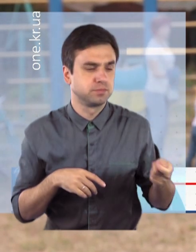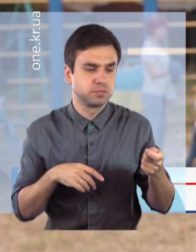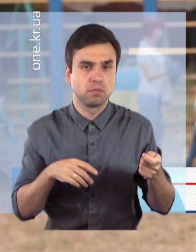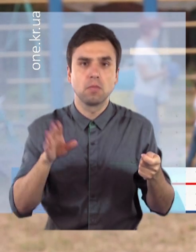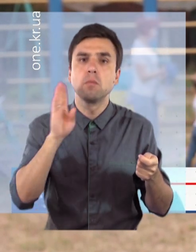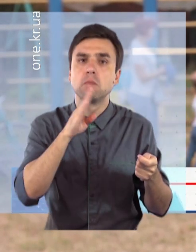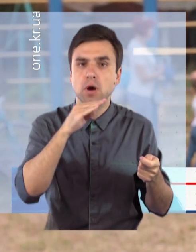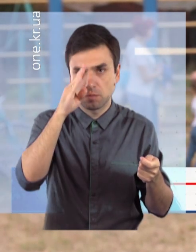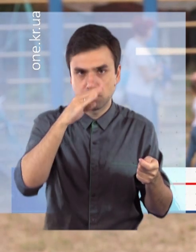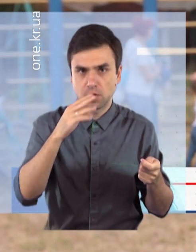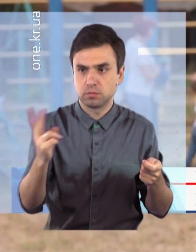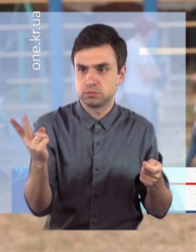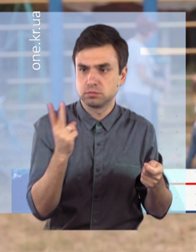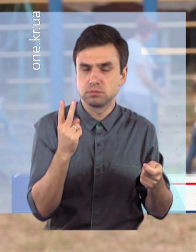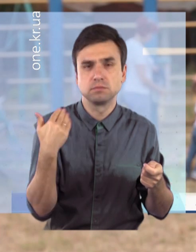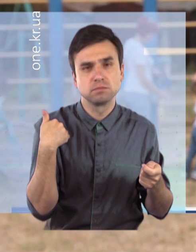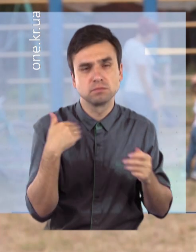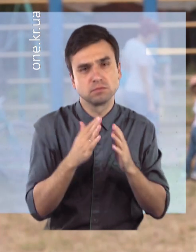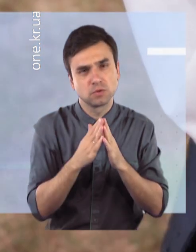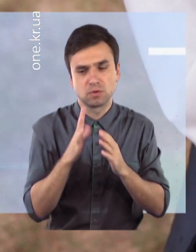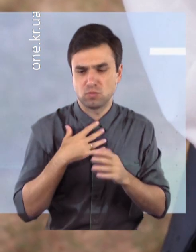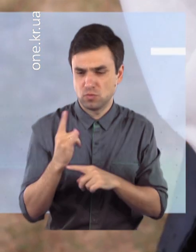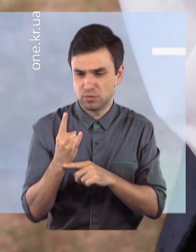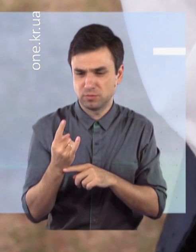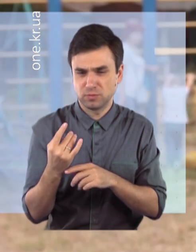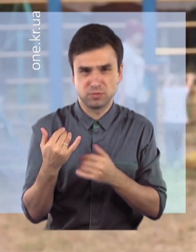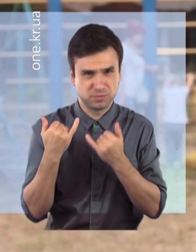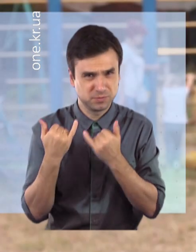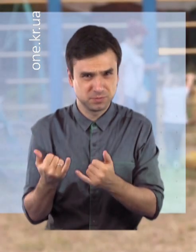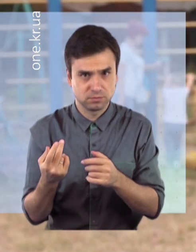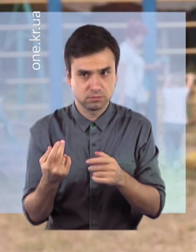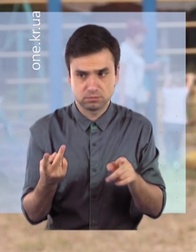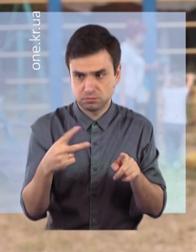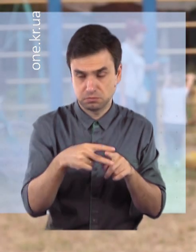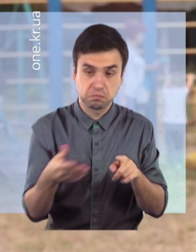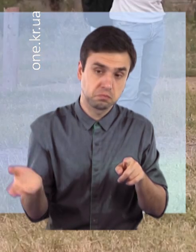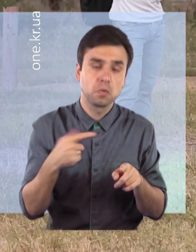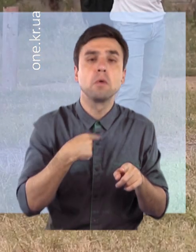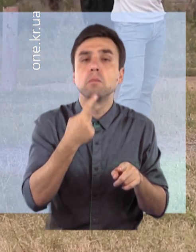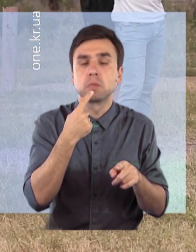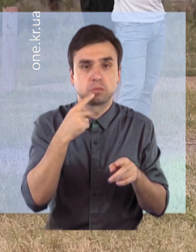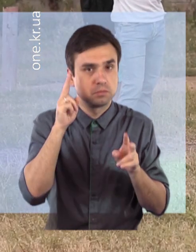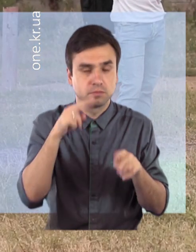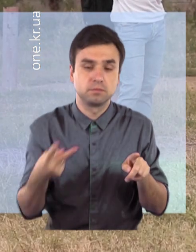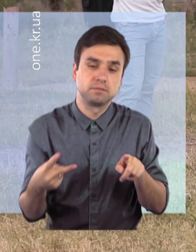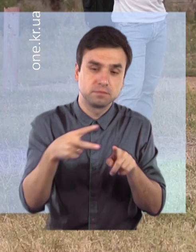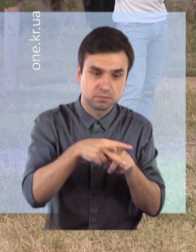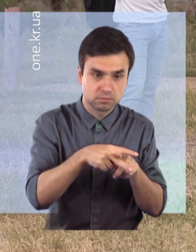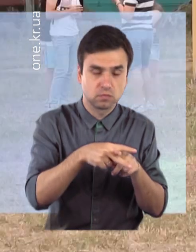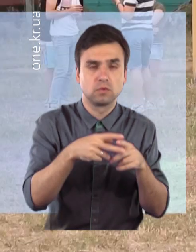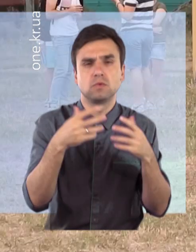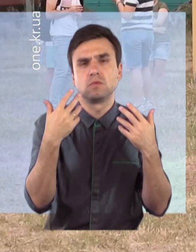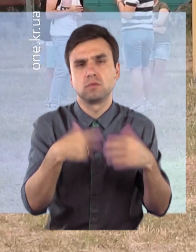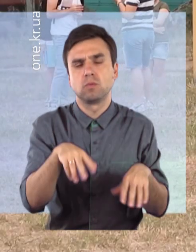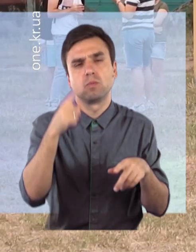его ребенку. Ребенок очень счастливый был. И после этого мы развернули на особенных деток. Тепер у Олега вже близько